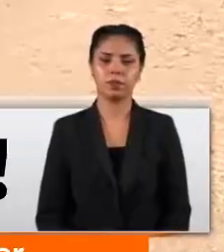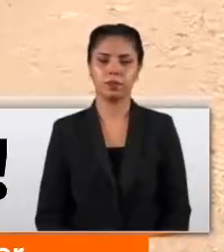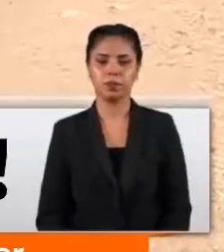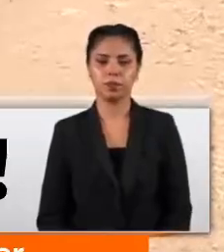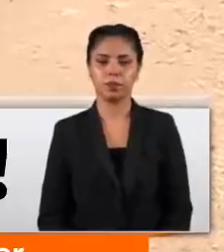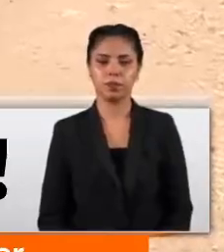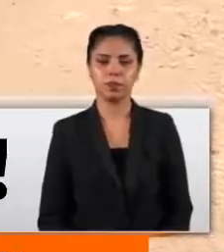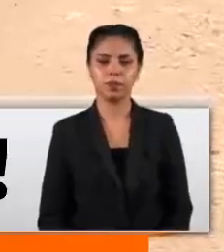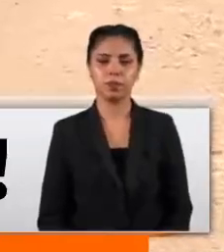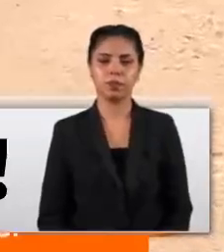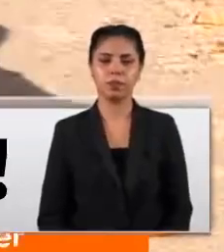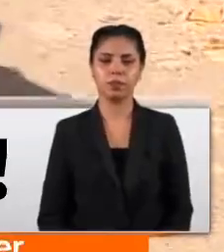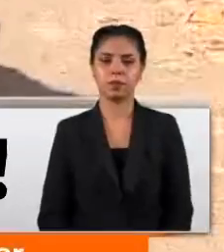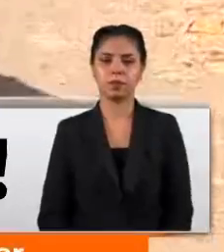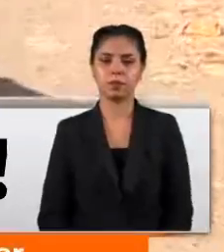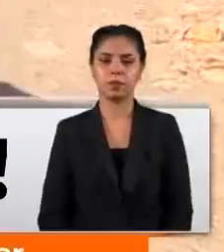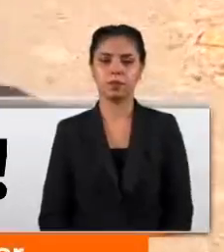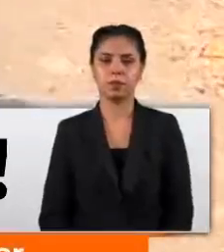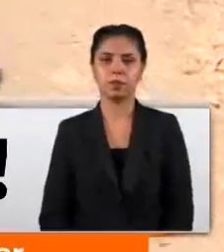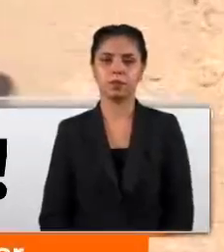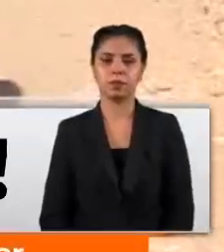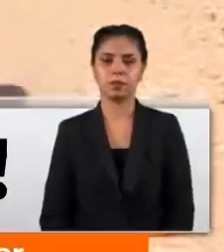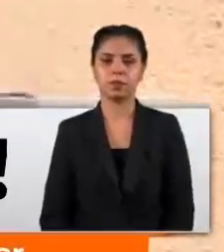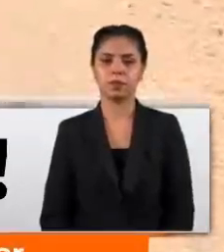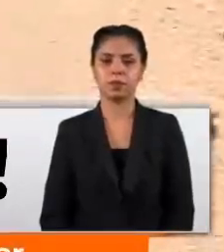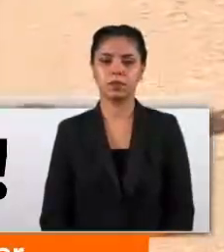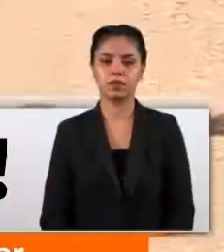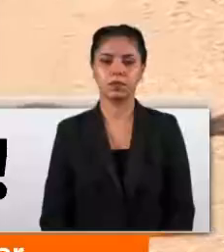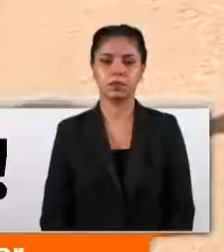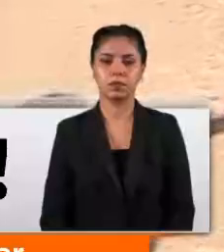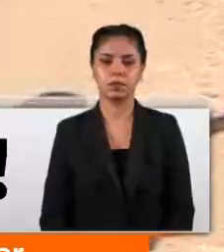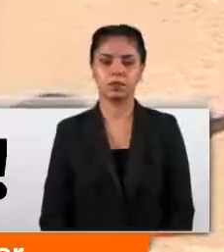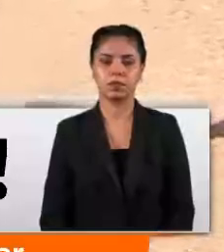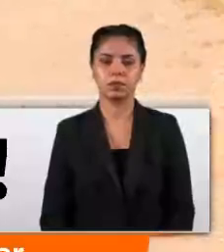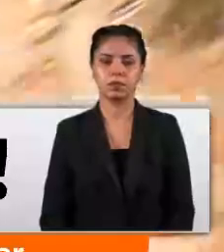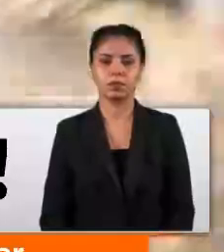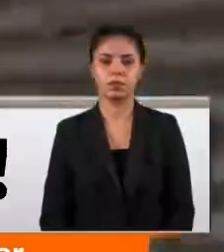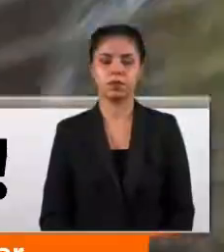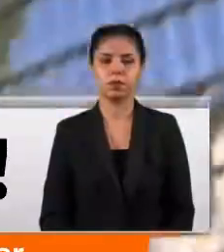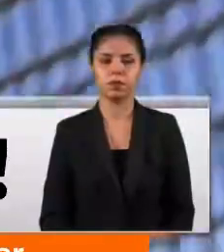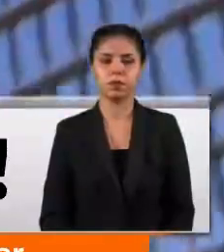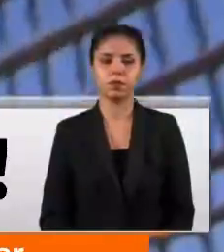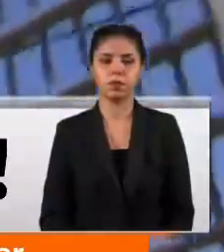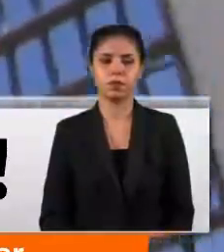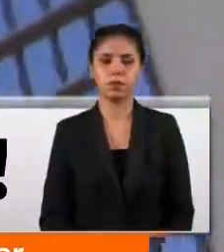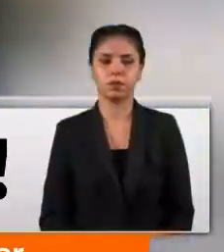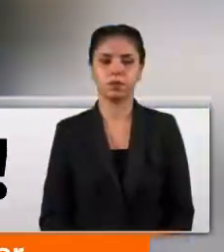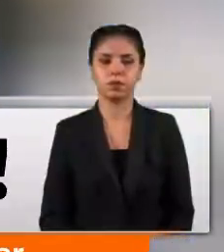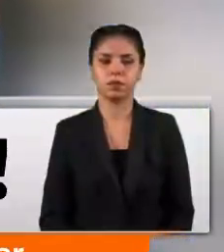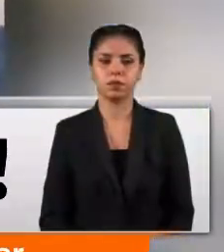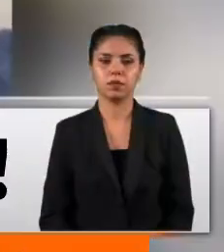rahatsızlandığında yerleşimcilerden veya ordudan izin almadan doktora götüremiyorum. Evimden dışarı